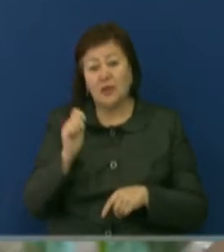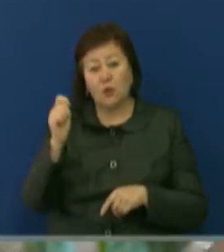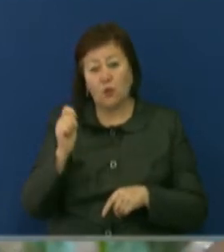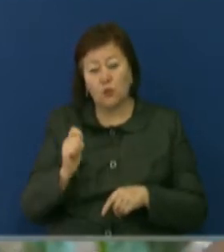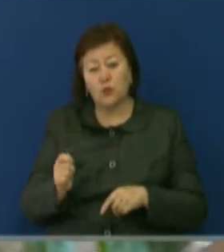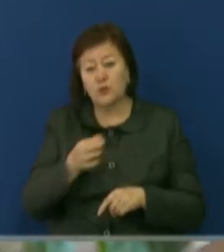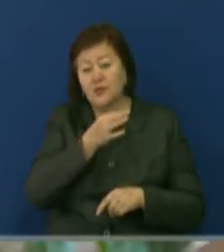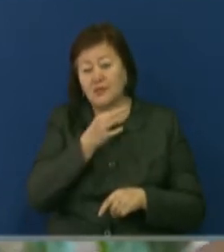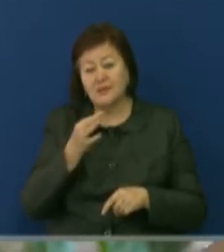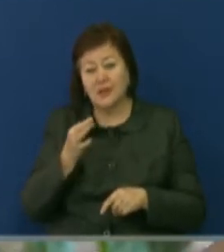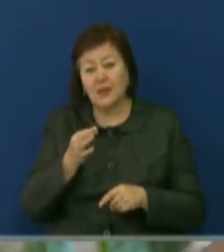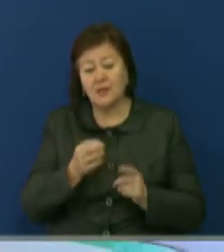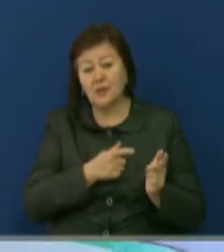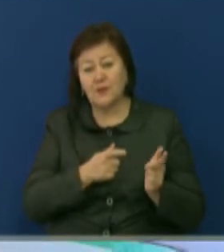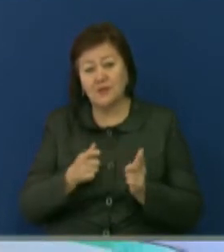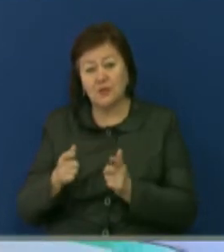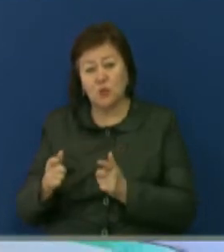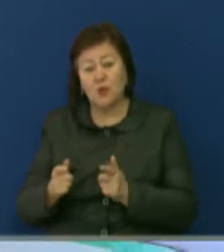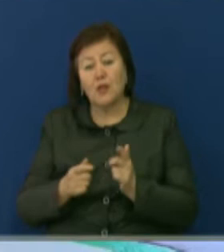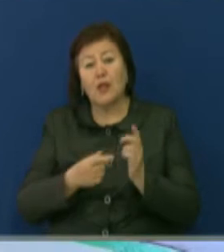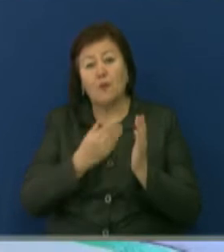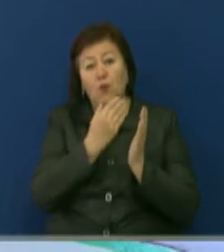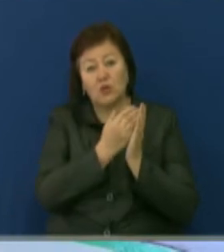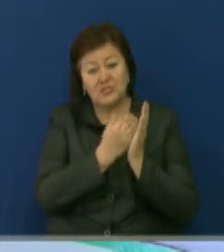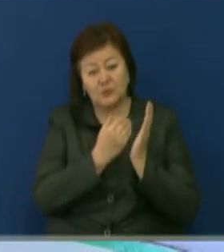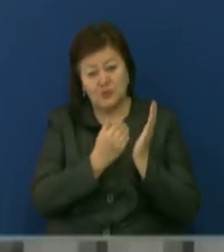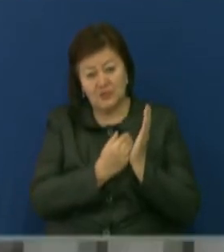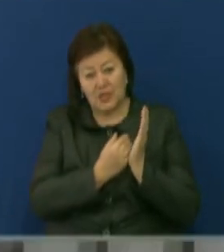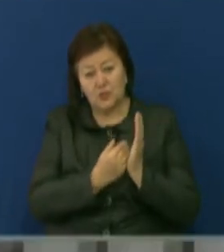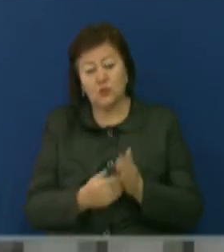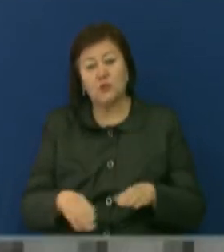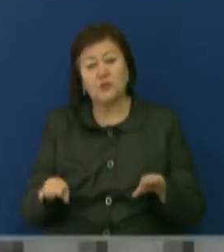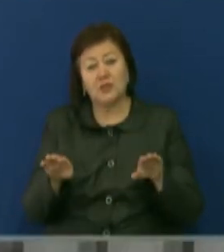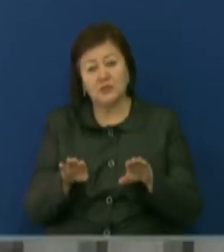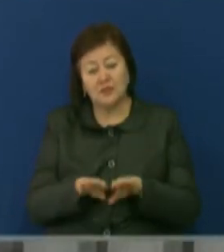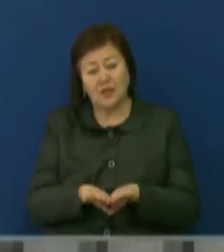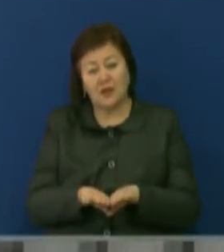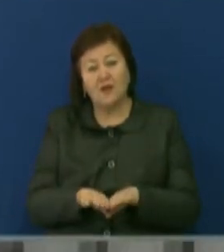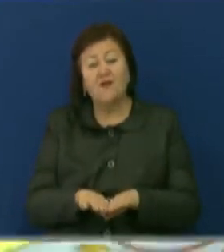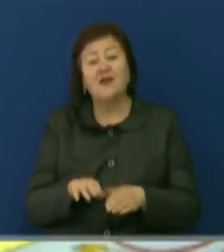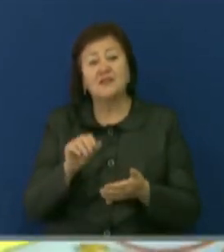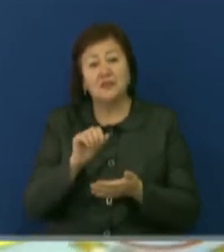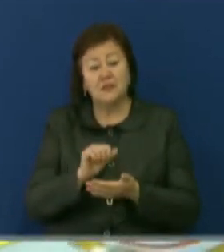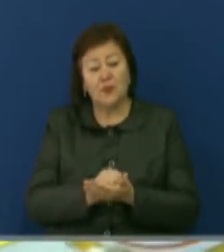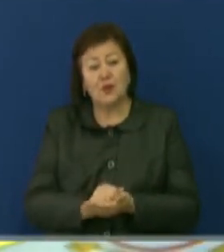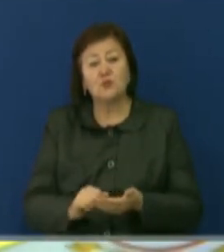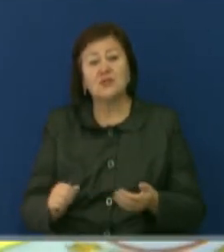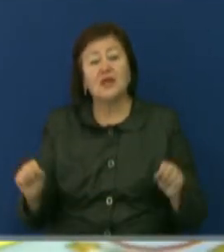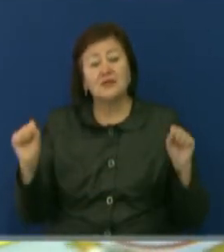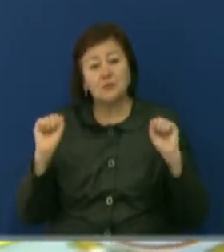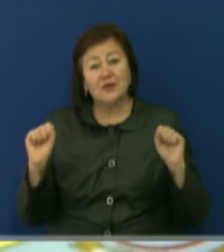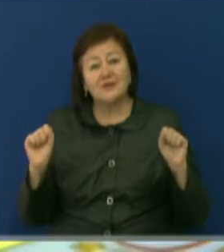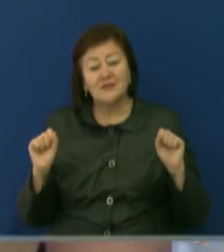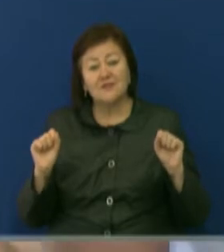дайындалған жоспарлар бойынша өтеді. Жазғы мектептерде балаларға білім берумен қатар оларды түрлі спорттық ойындарға баулуда қарастырылған,